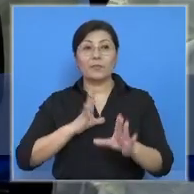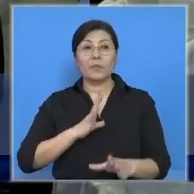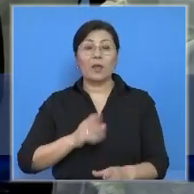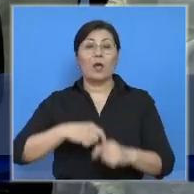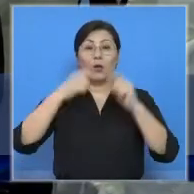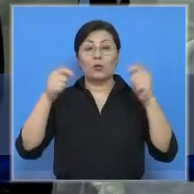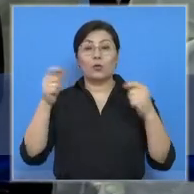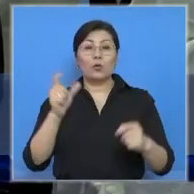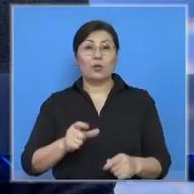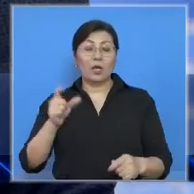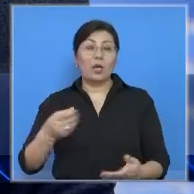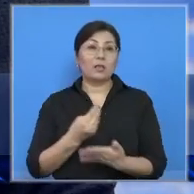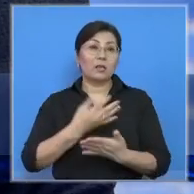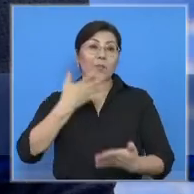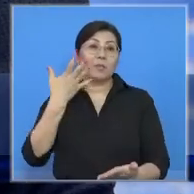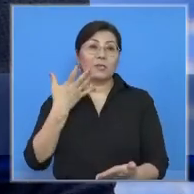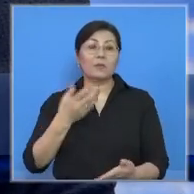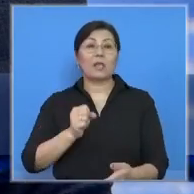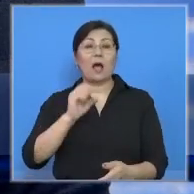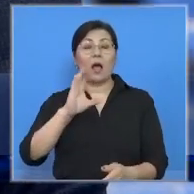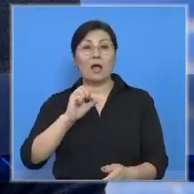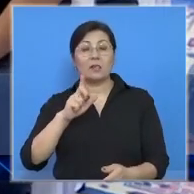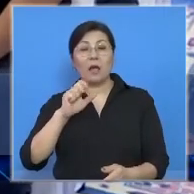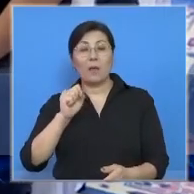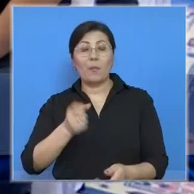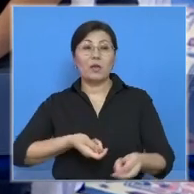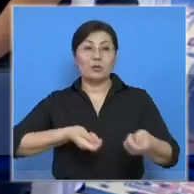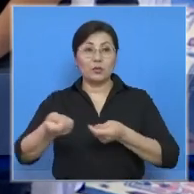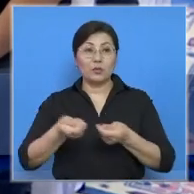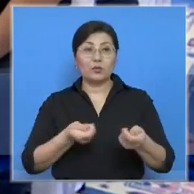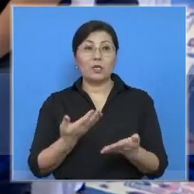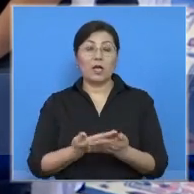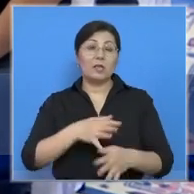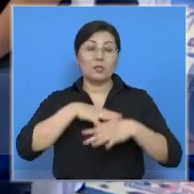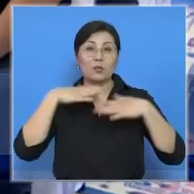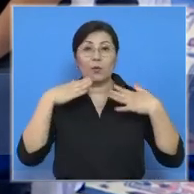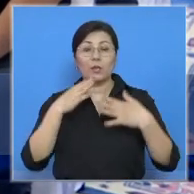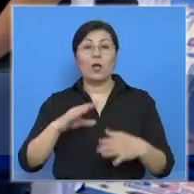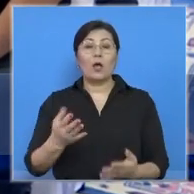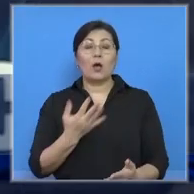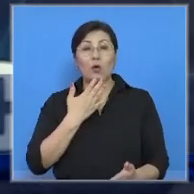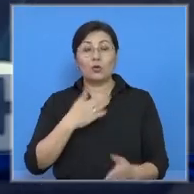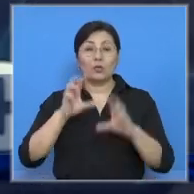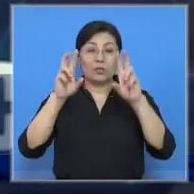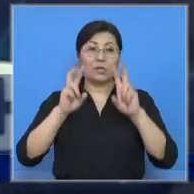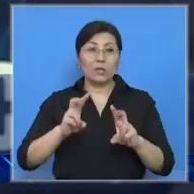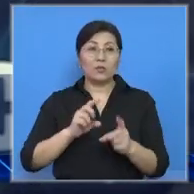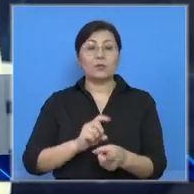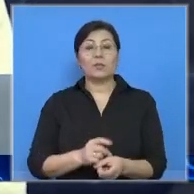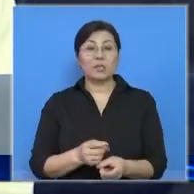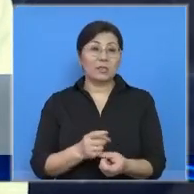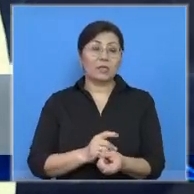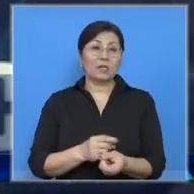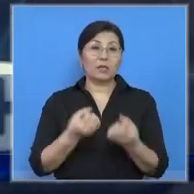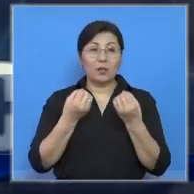халықтын қазынасы асаба тізгіншісі. Қазір той да көп, сәйкесінше асаба да көп. Қазақтың тойы ұлттық салт-дәстүрден жаңылып, бос ойын сауыққа